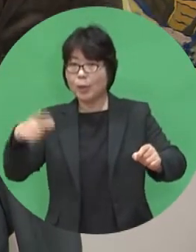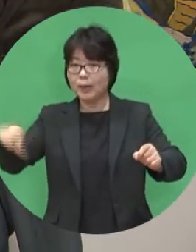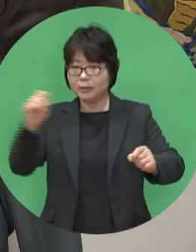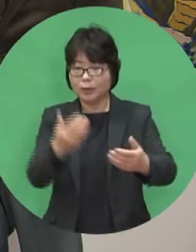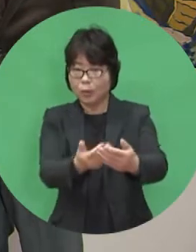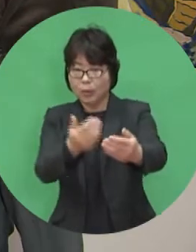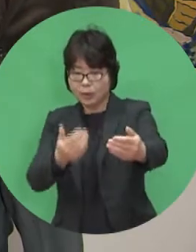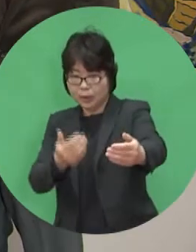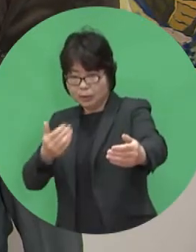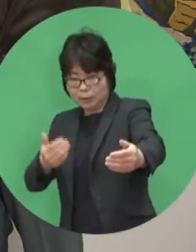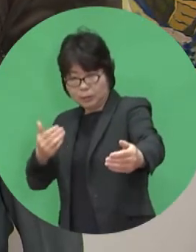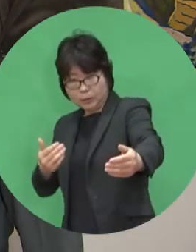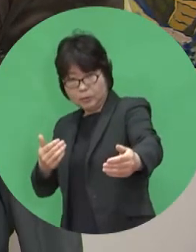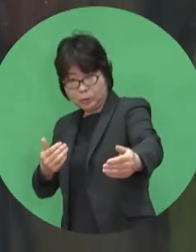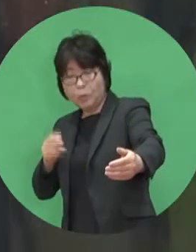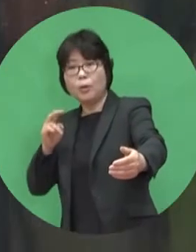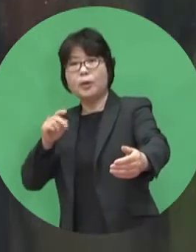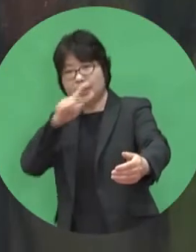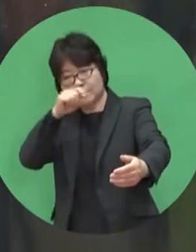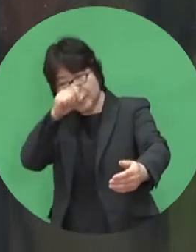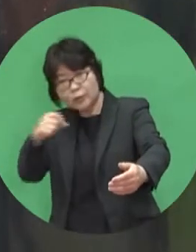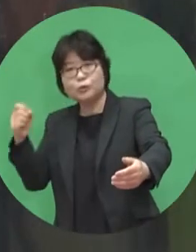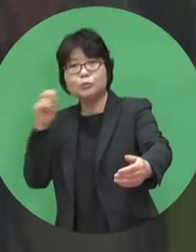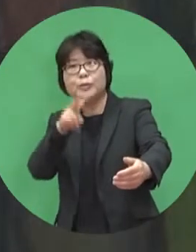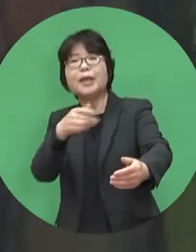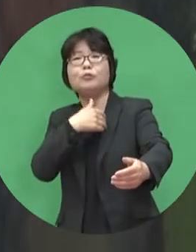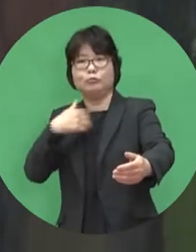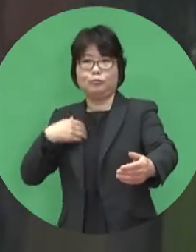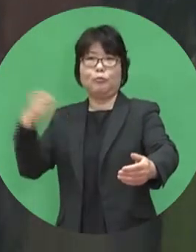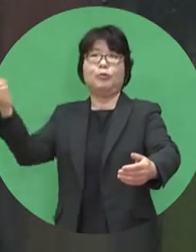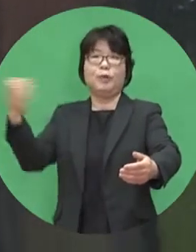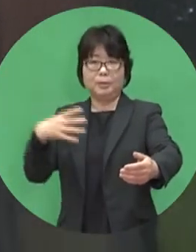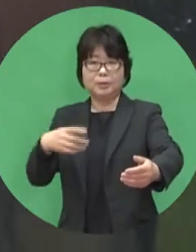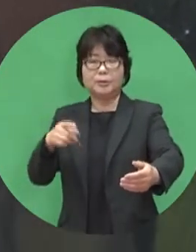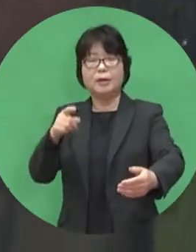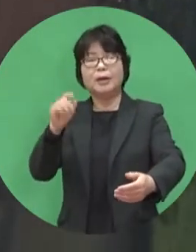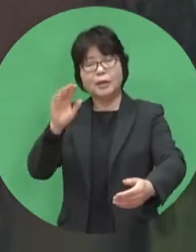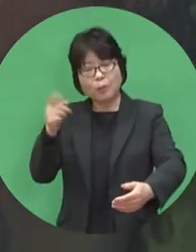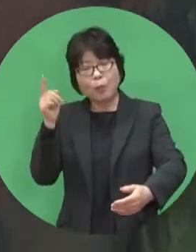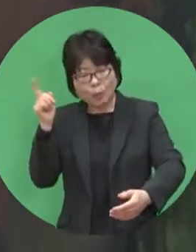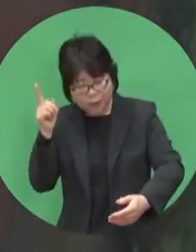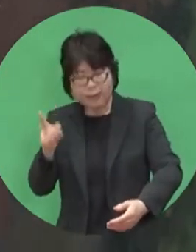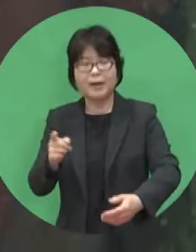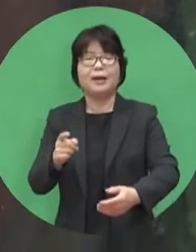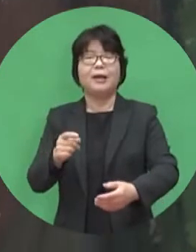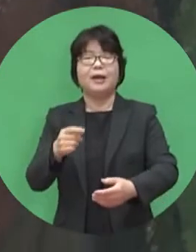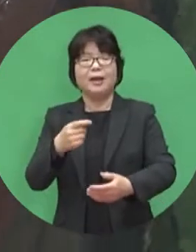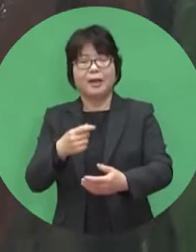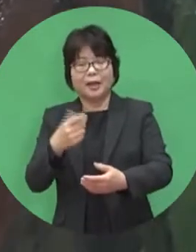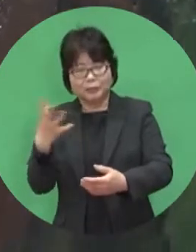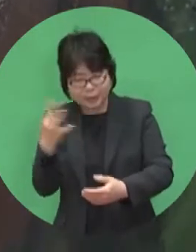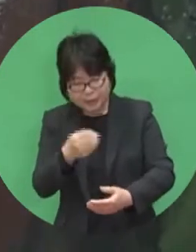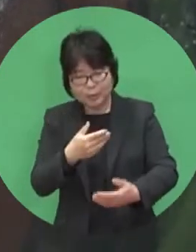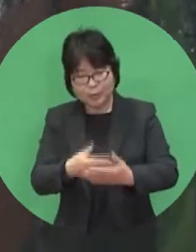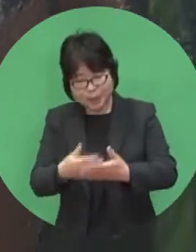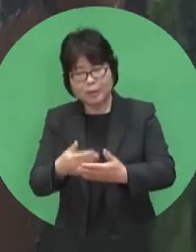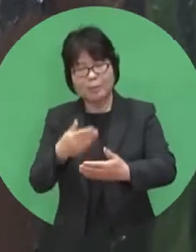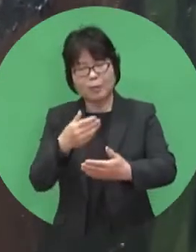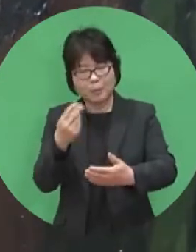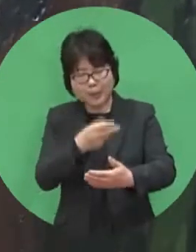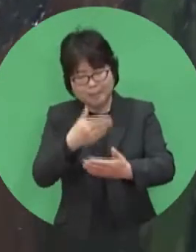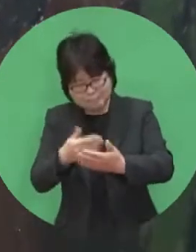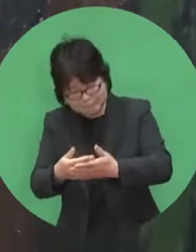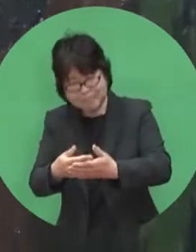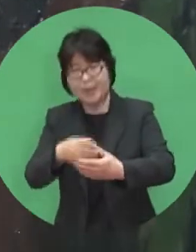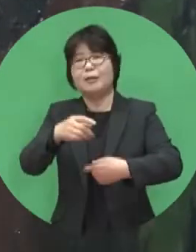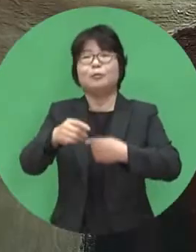というふうに言われているんですけれども、この作品の場合は藤島武二が本当にこう何度も何度もこう塗り重ねて、苦労した跡が